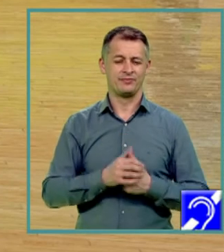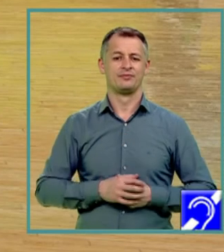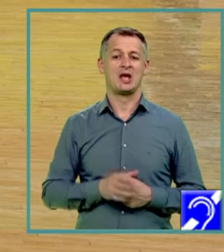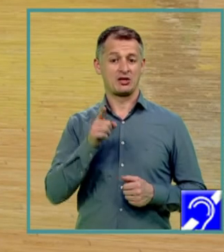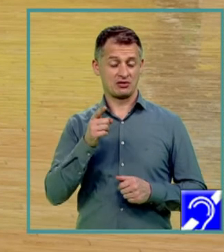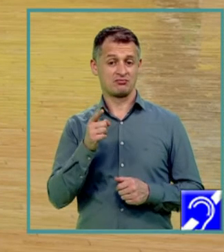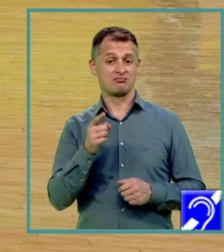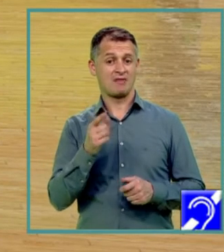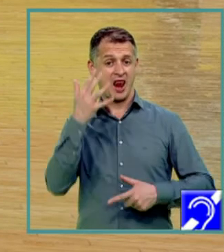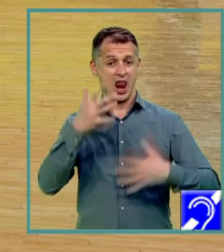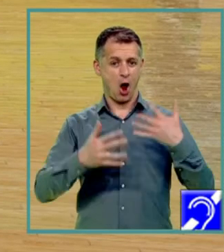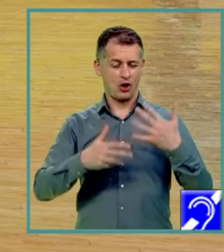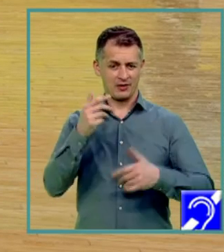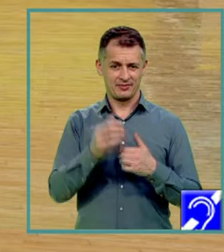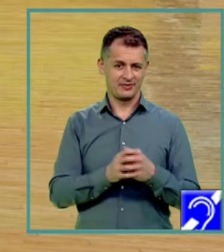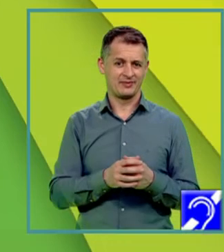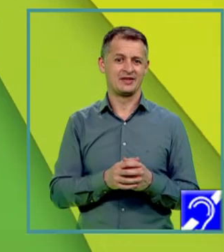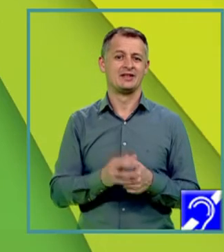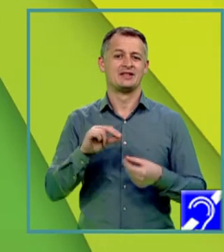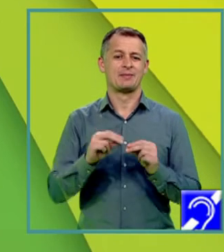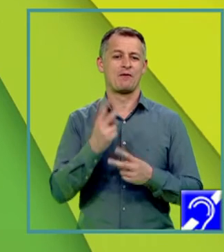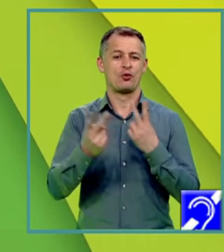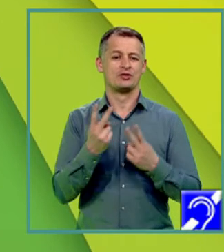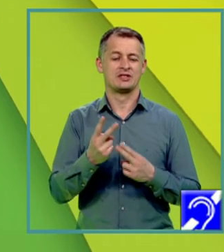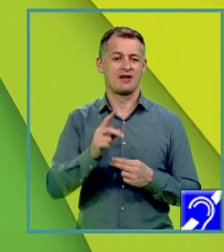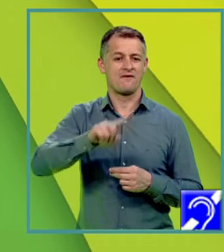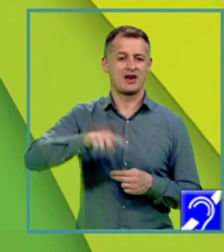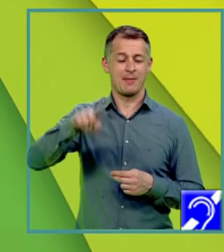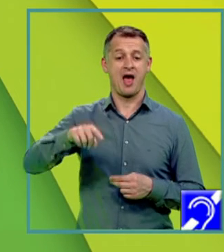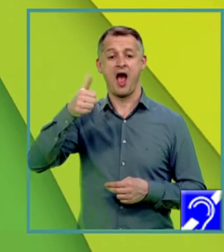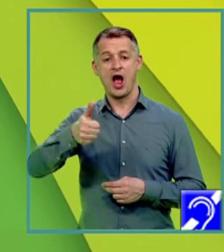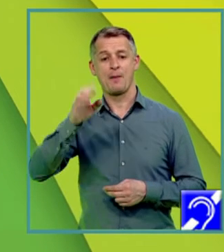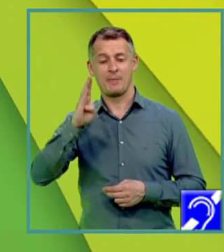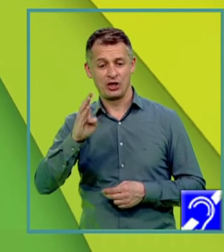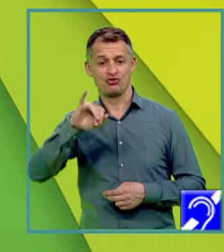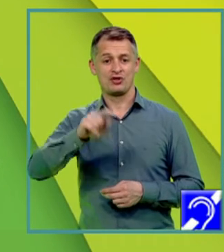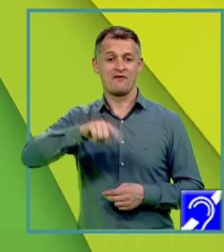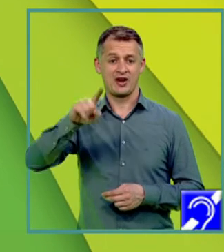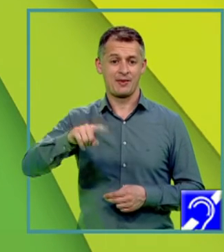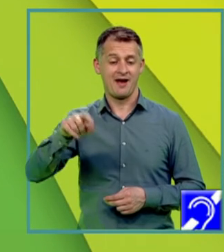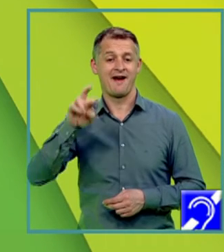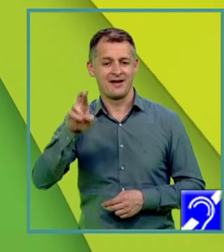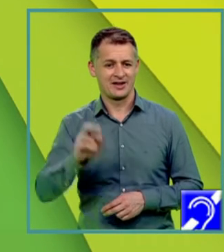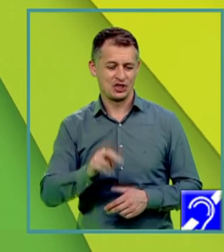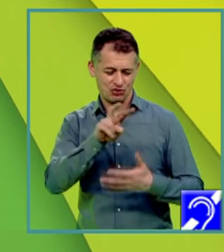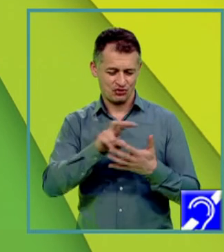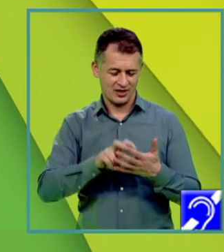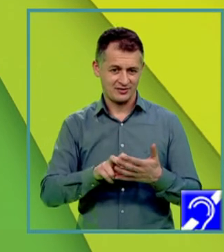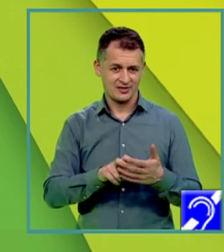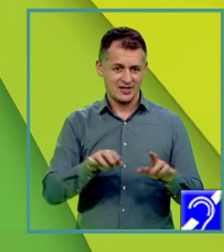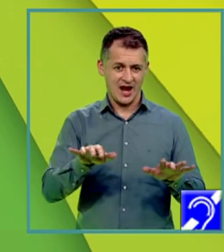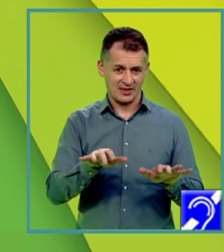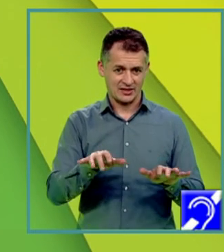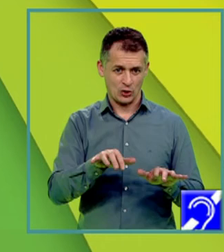presupune utilizarea variabilei a și variabilei b precum și variabile aer se citesc de la tastatură